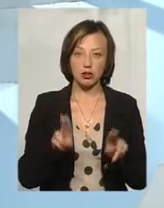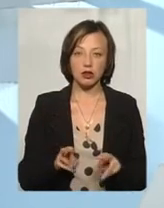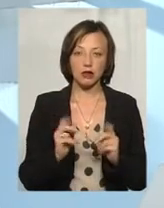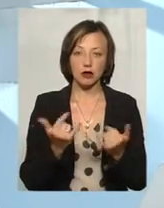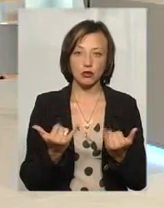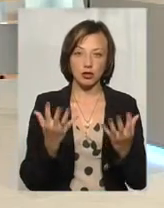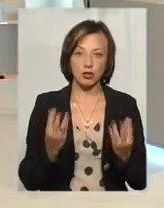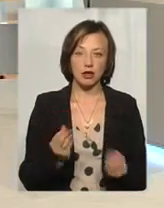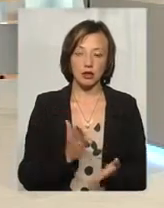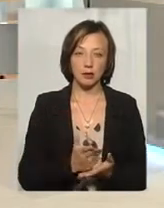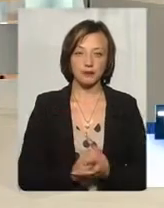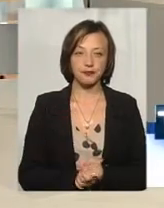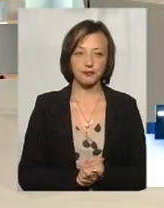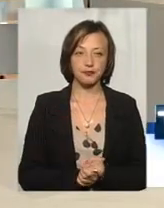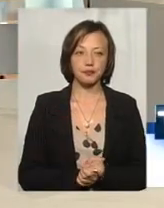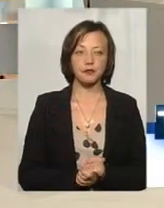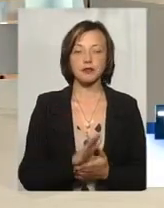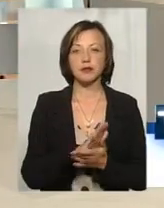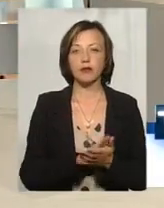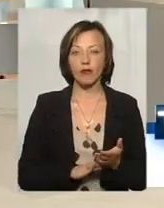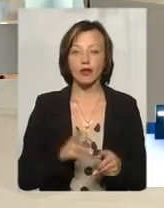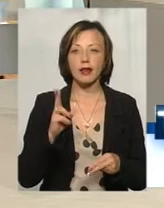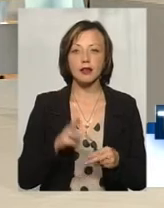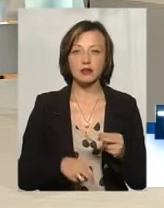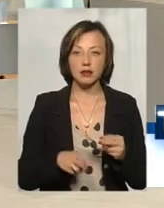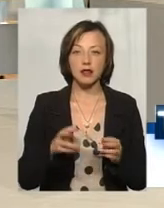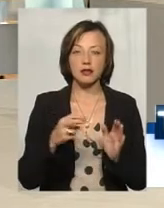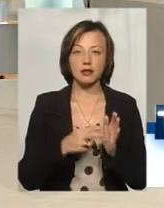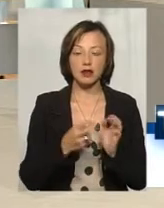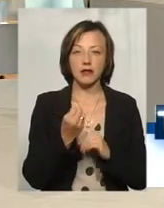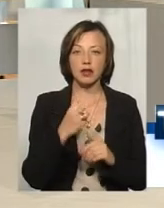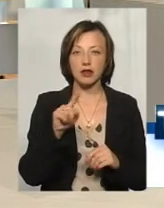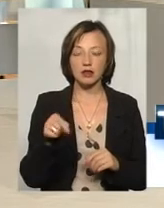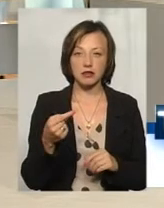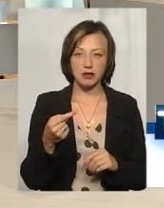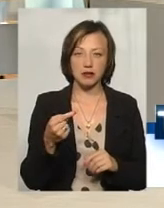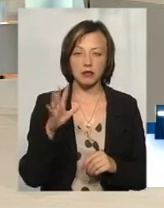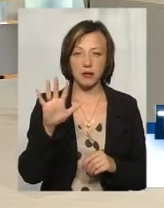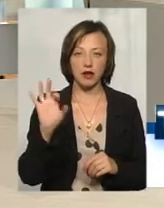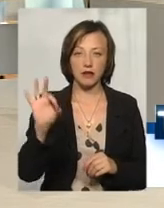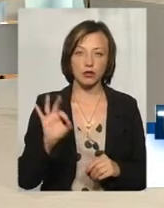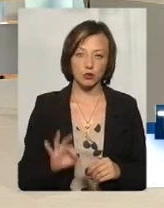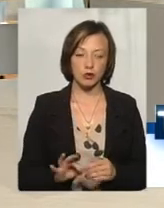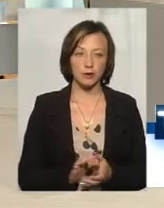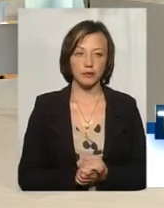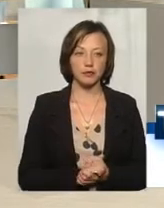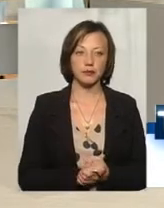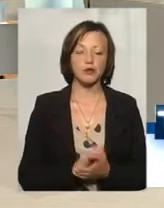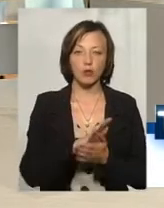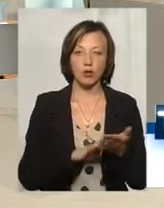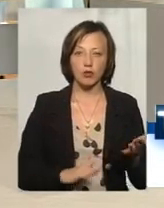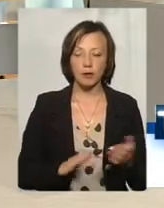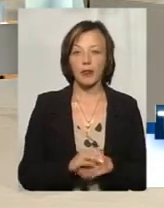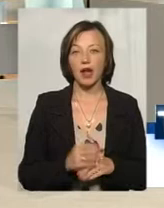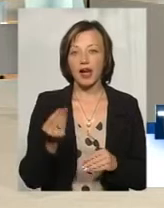день є. Дякую, пане Олег. Ми продовжуємо. Ми закінчили на ставці у 12,5%. З половиною відсотка. Так. Тобто